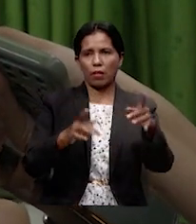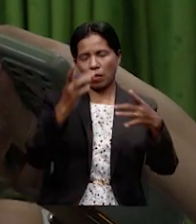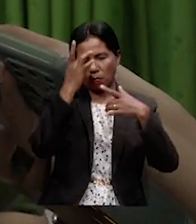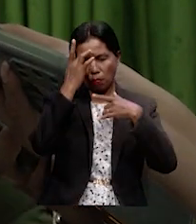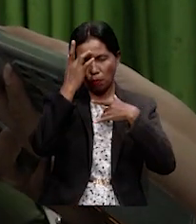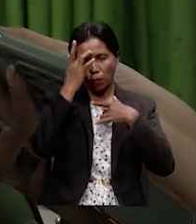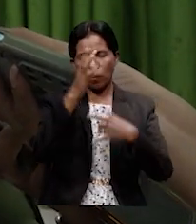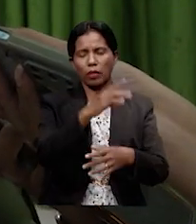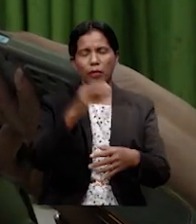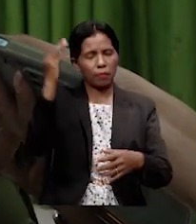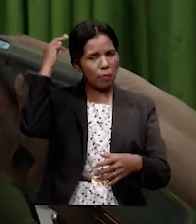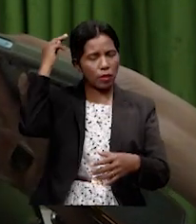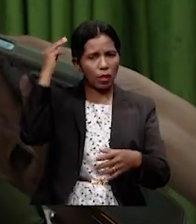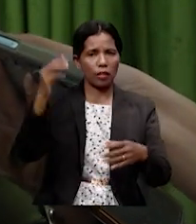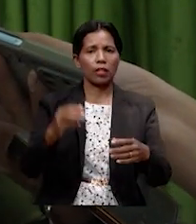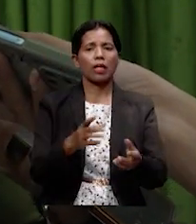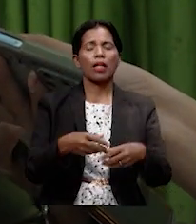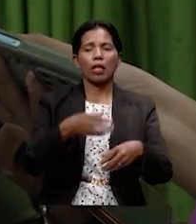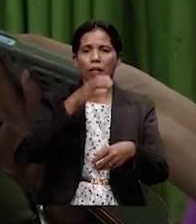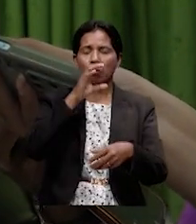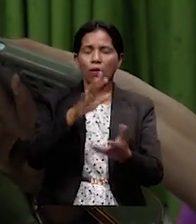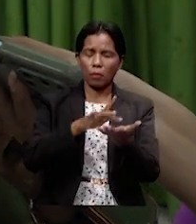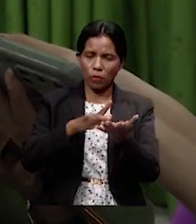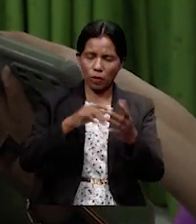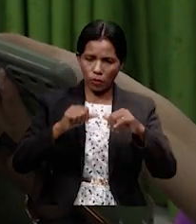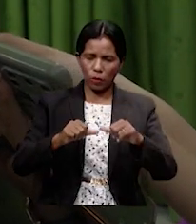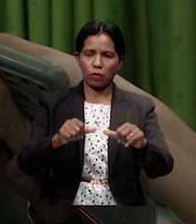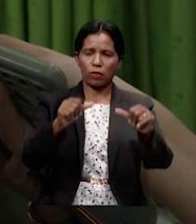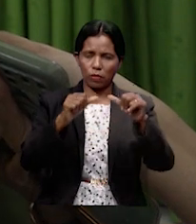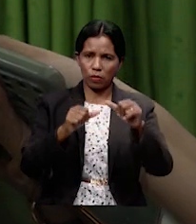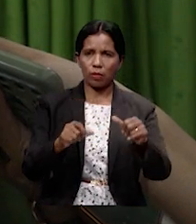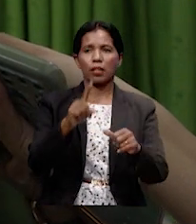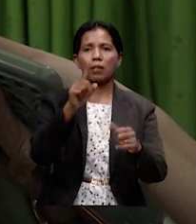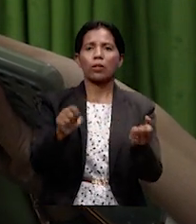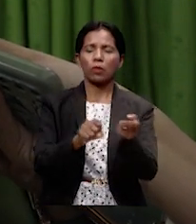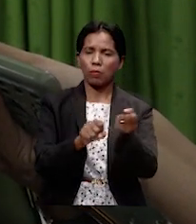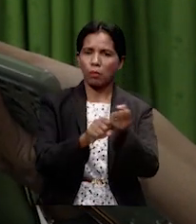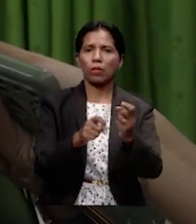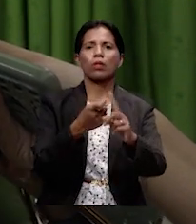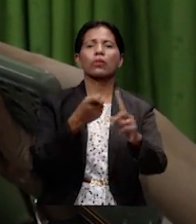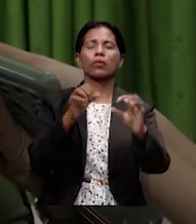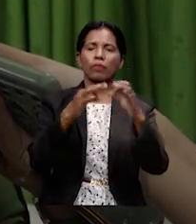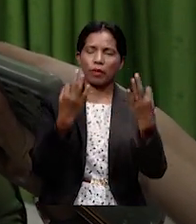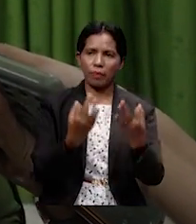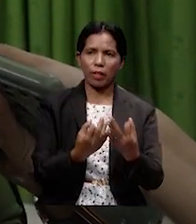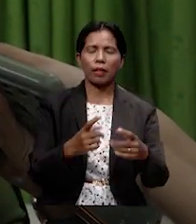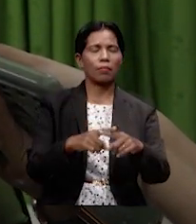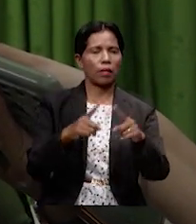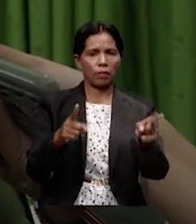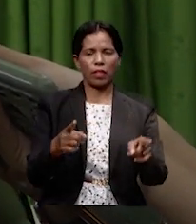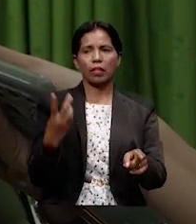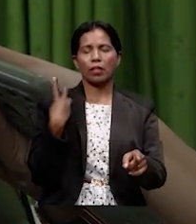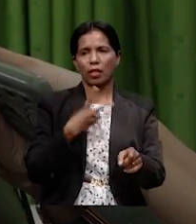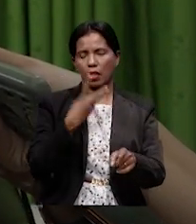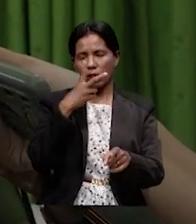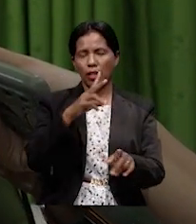mental, nia tratamento ne kontinua. Ida maka suporta husi familia. Mai be felizmente kata durante ne iha